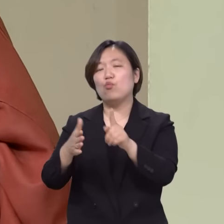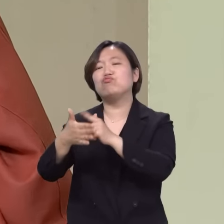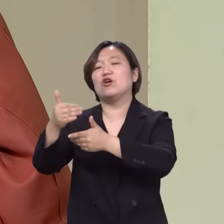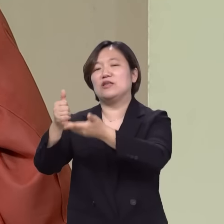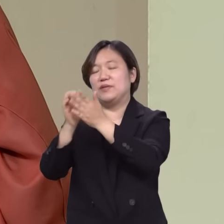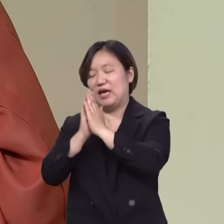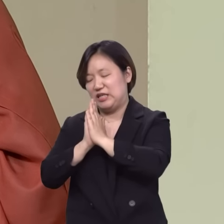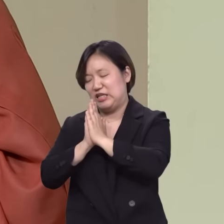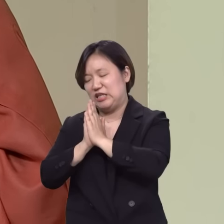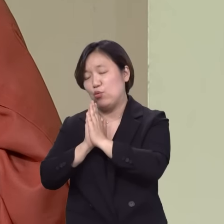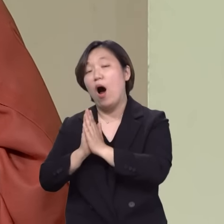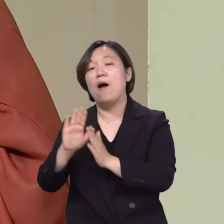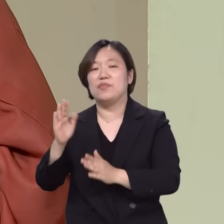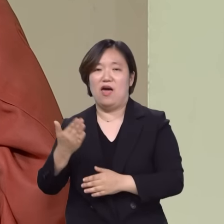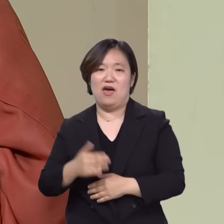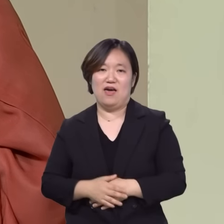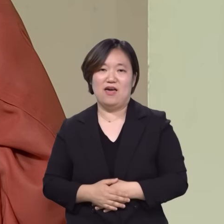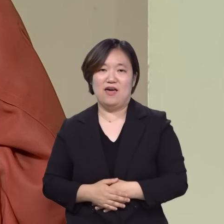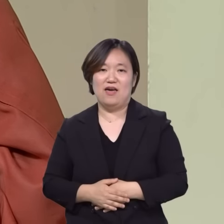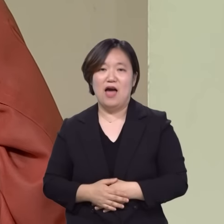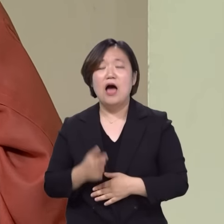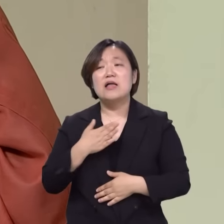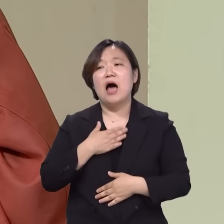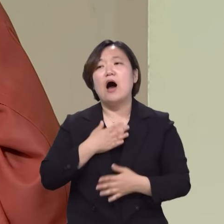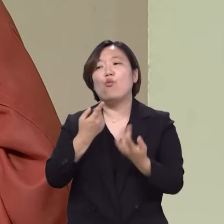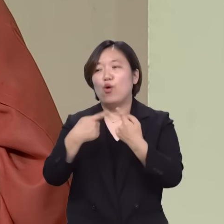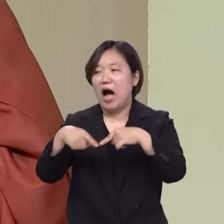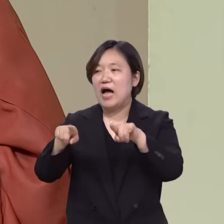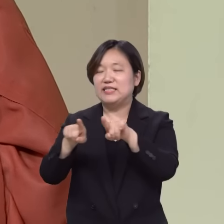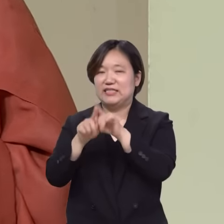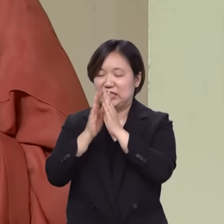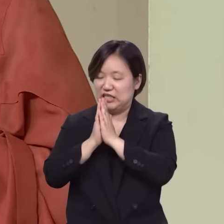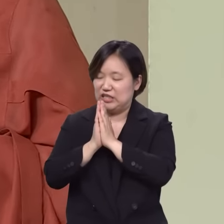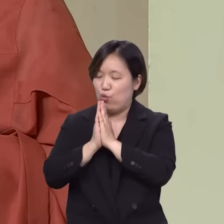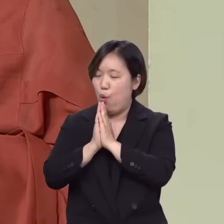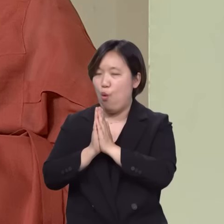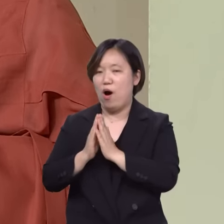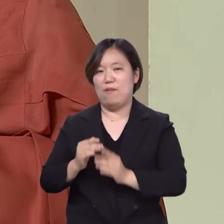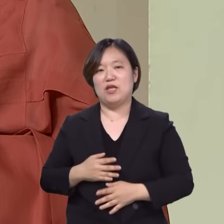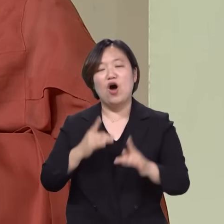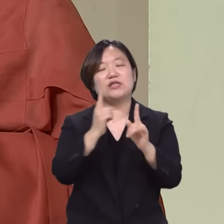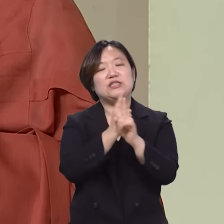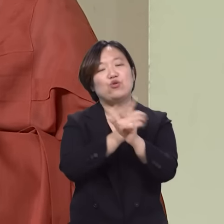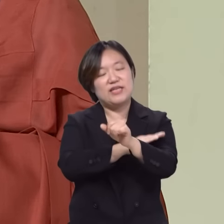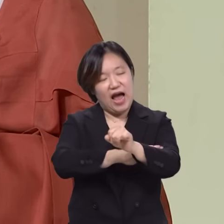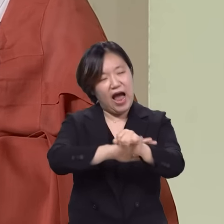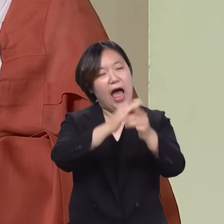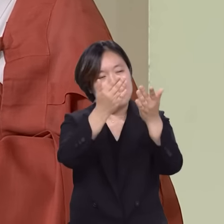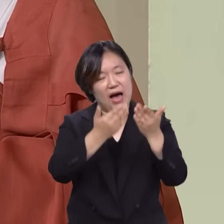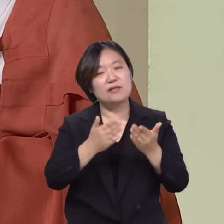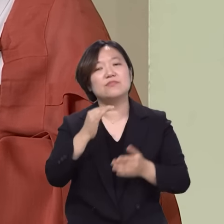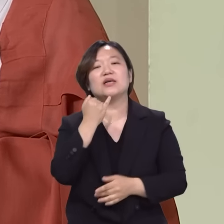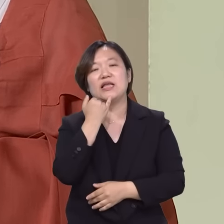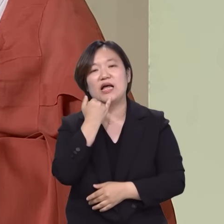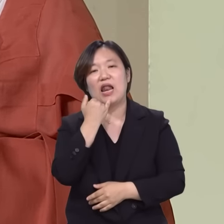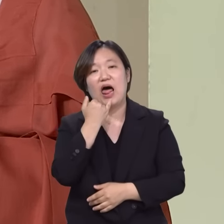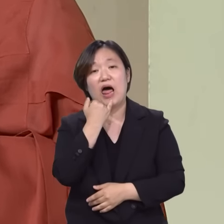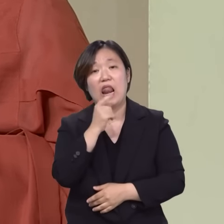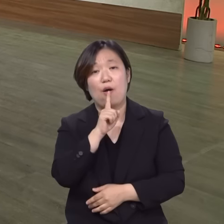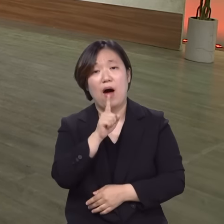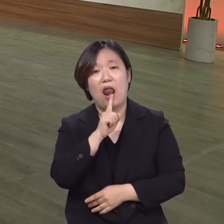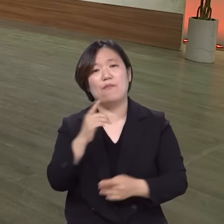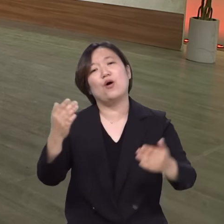부처님께 기도하면서 힘을 내자 치료를 잘 받자 이렇게 스님께서 잘 이렇게 보듬어 주셨나